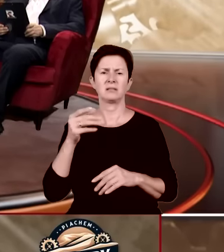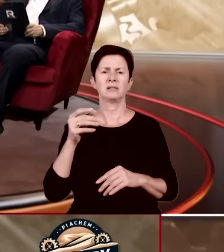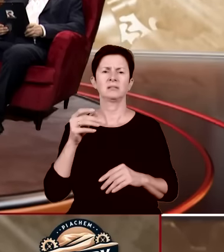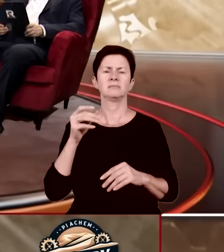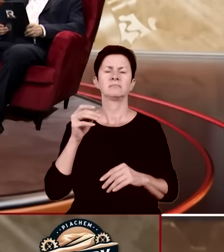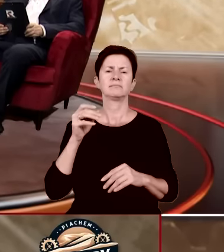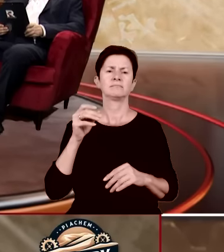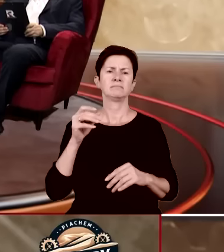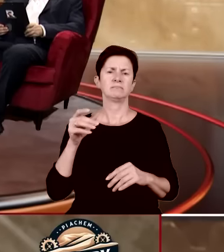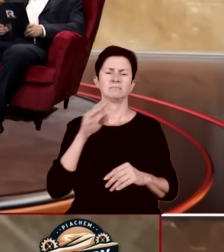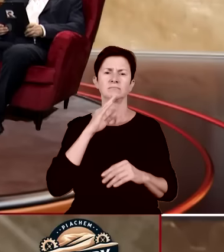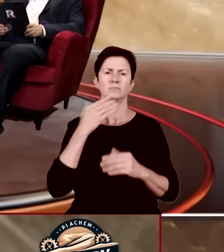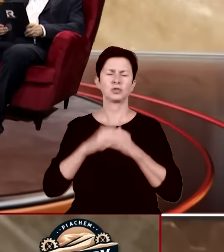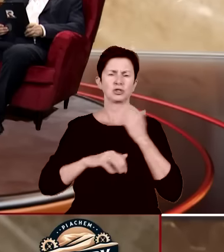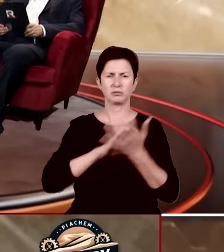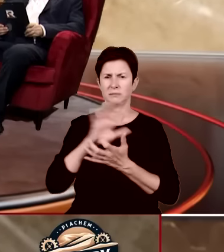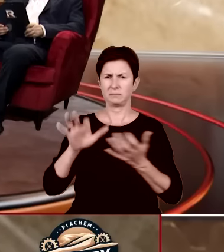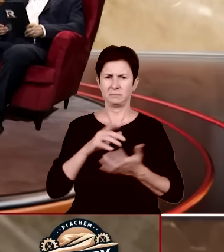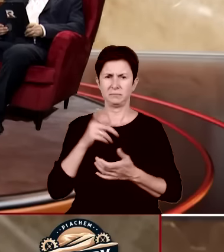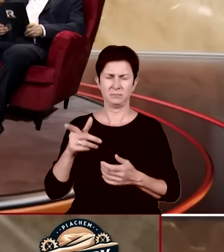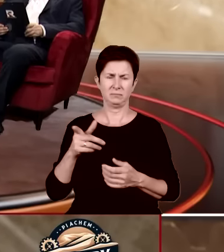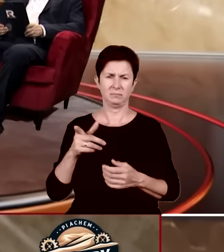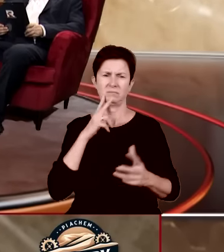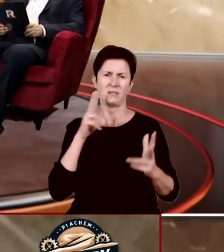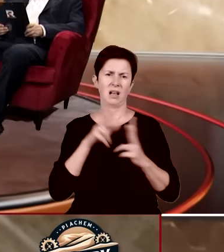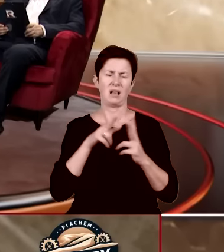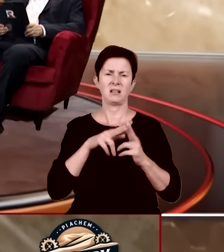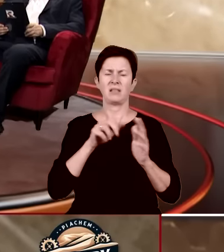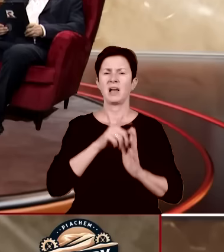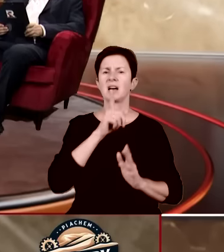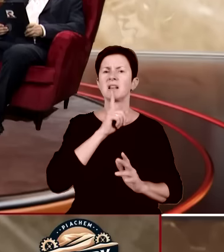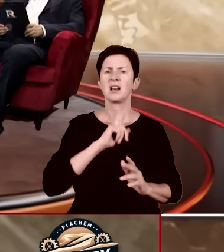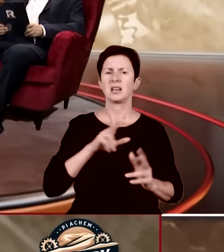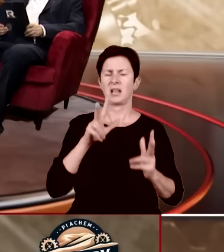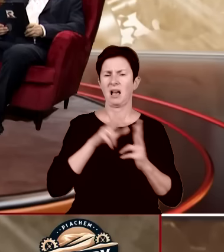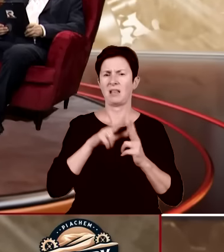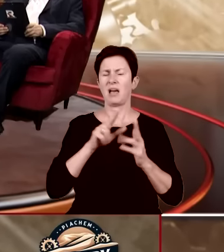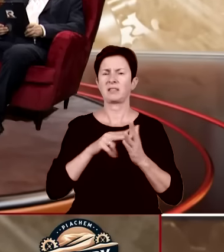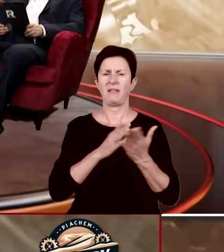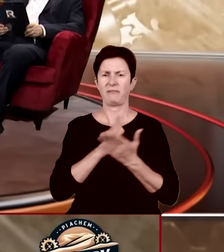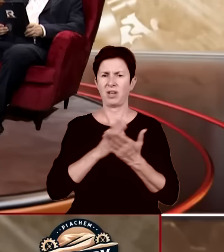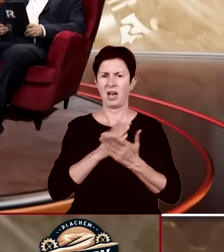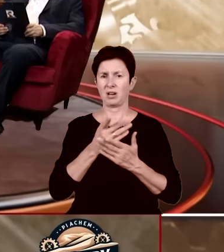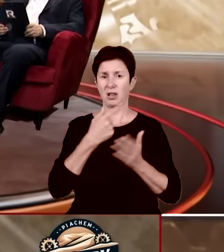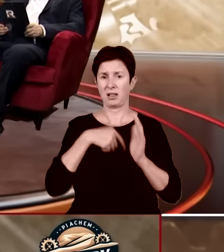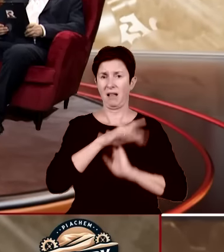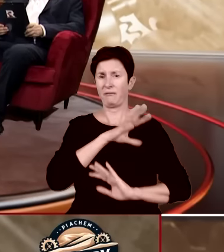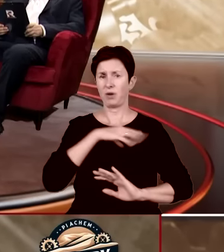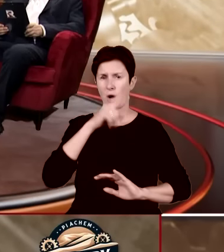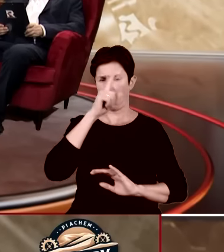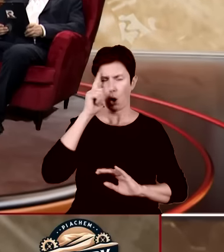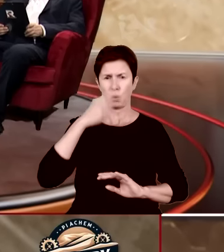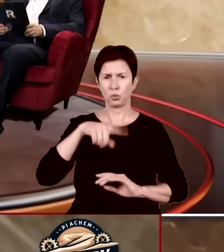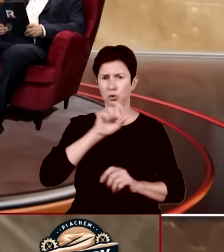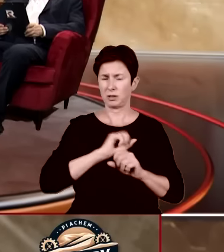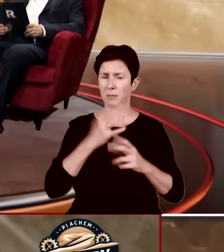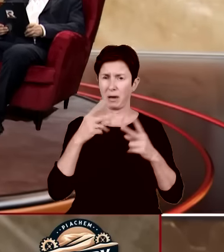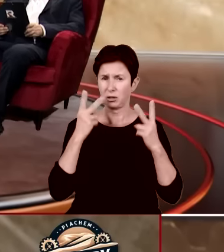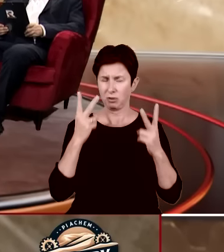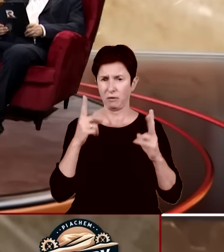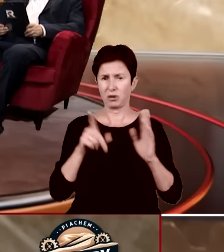uderzeń w religię, w wiarę, w to, co dla wielu osób jest najważniejsze. I też wielu